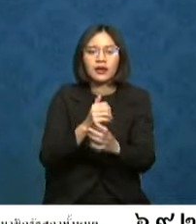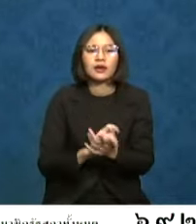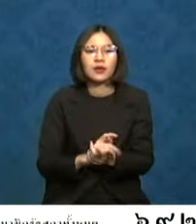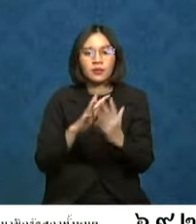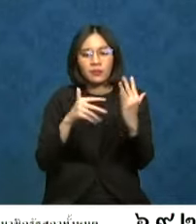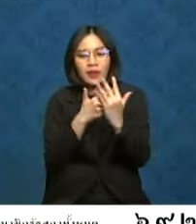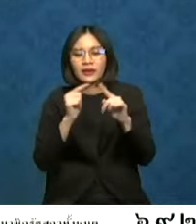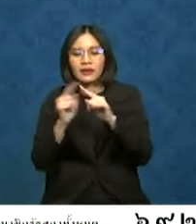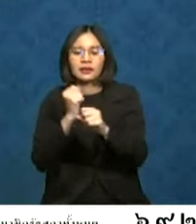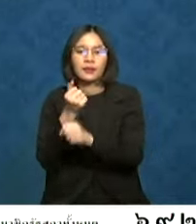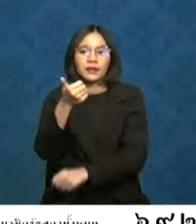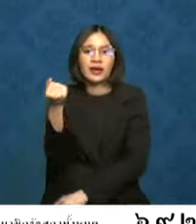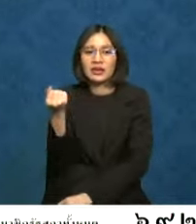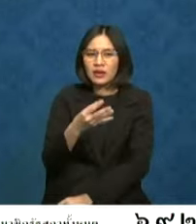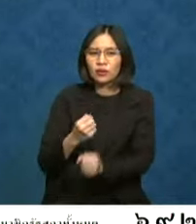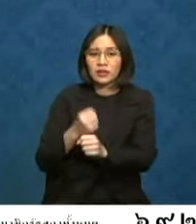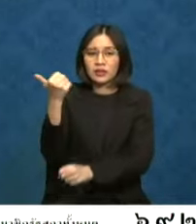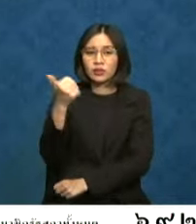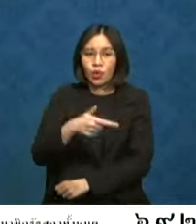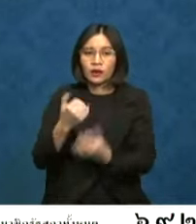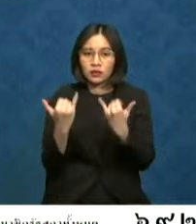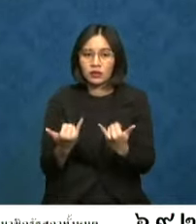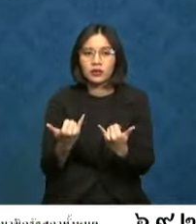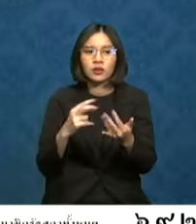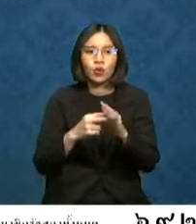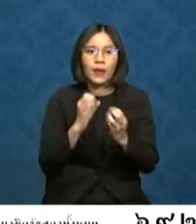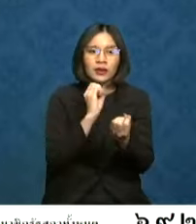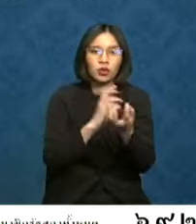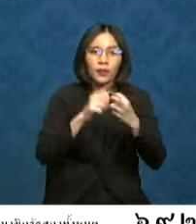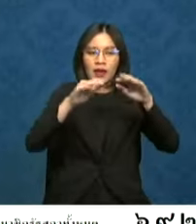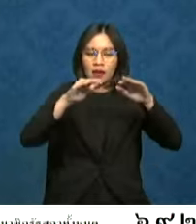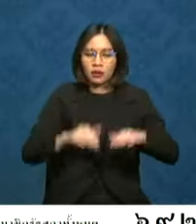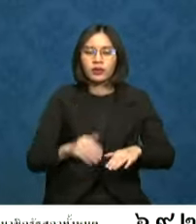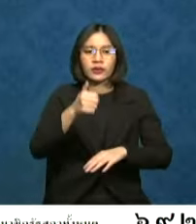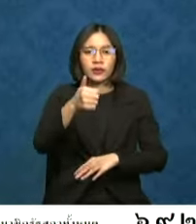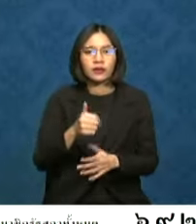อกับสถานการณได้เร็วกานี้ได้ดีกวานี้ แล้วก็ลดความสญเสียได้มากกว่านี้ครท่านพระทาน